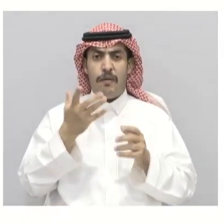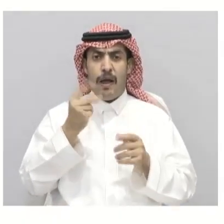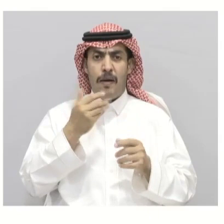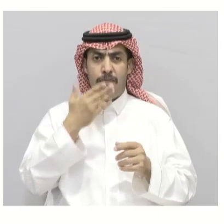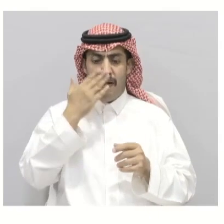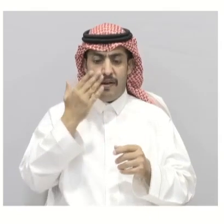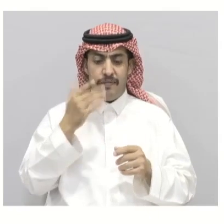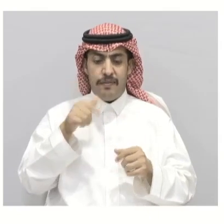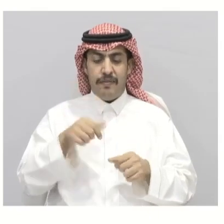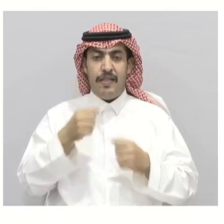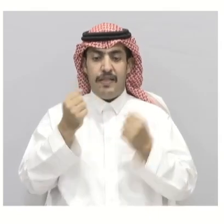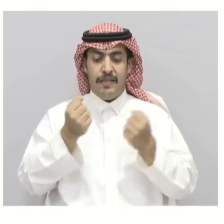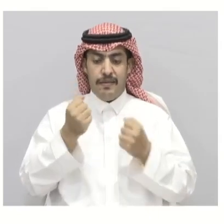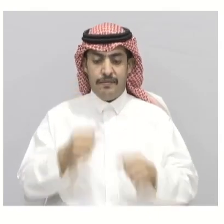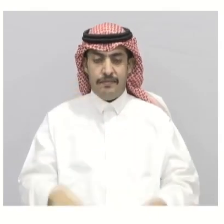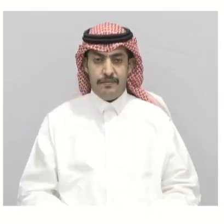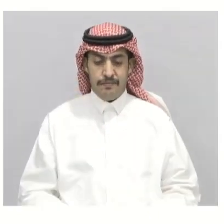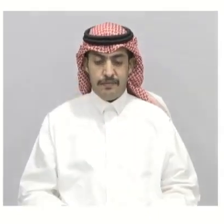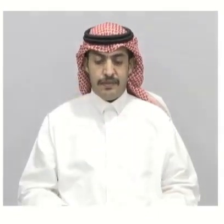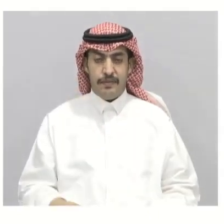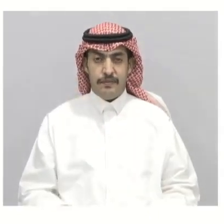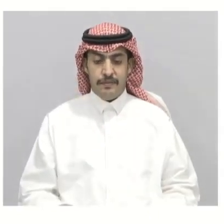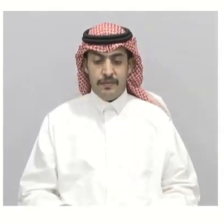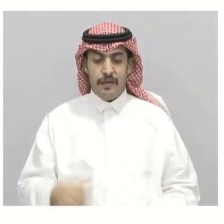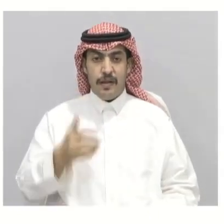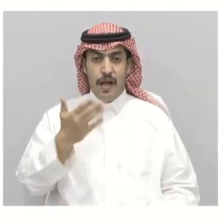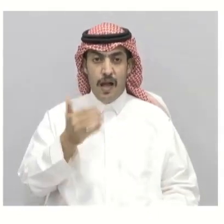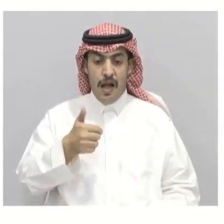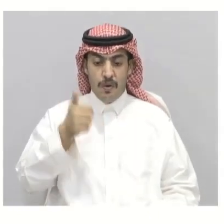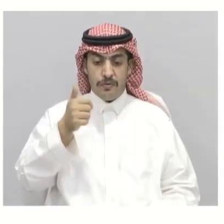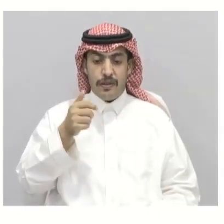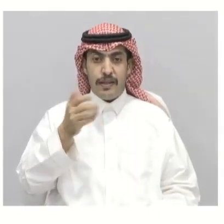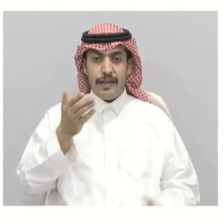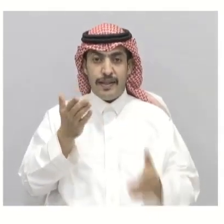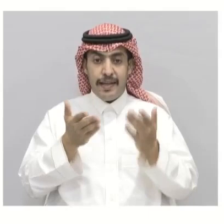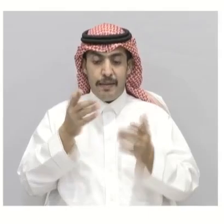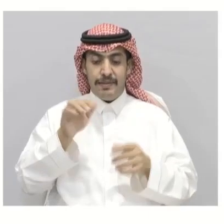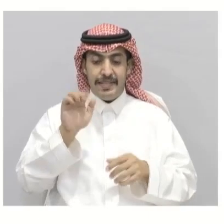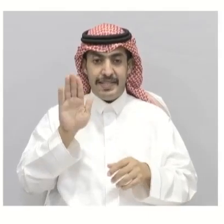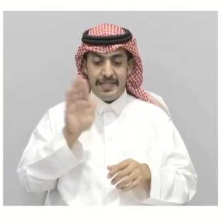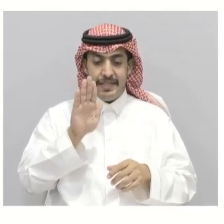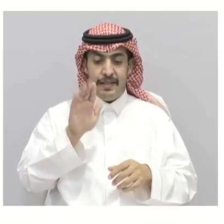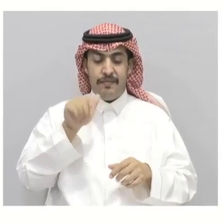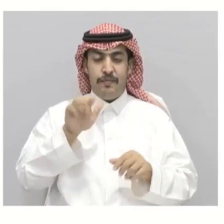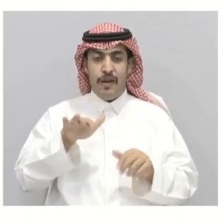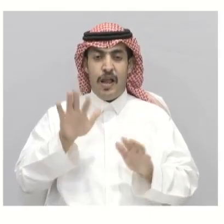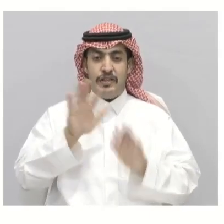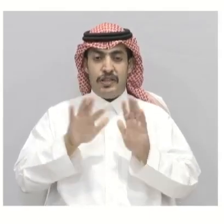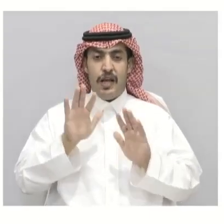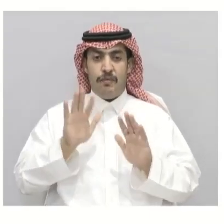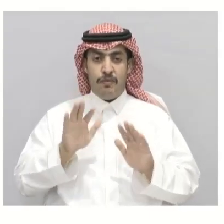تمرينا من تدرب يقول التمرين اوجد قيمه سين في كل من الاشكال